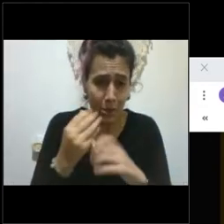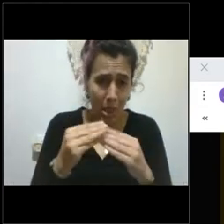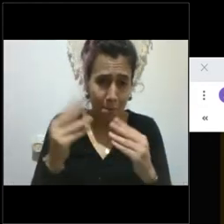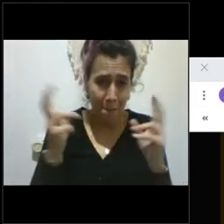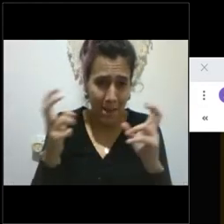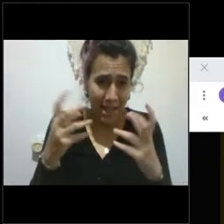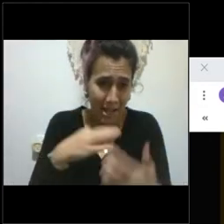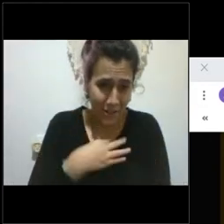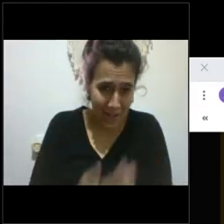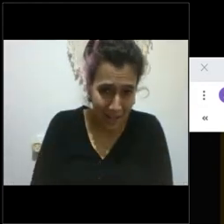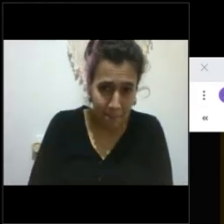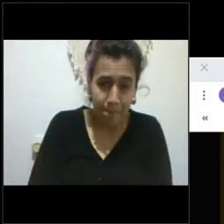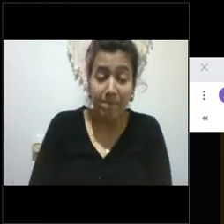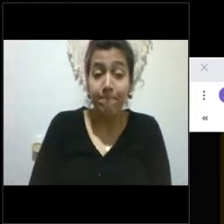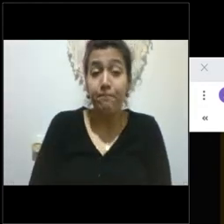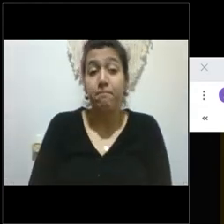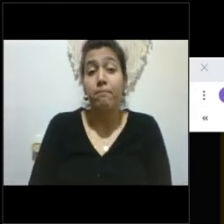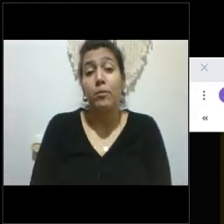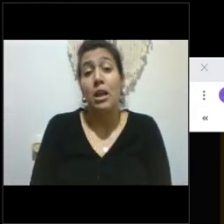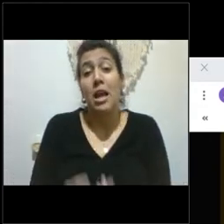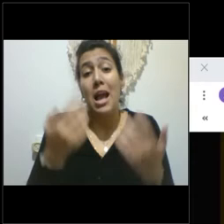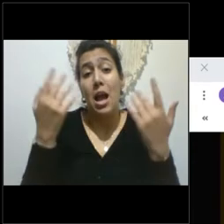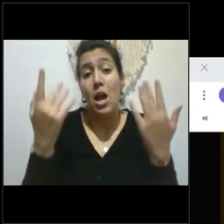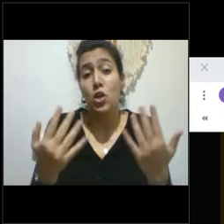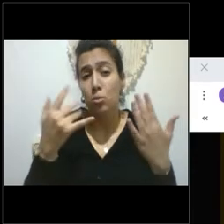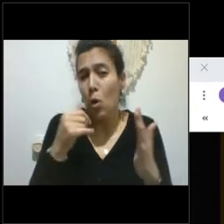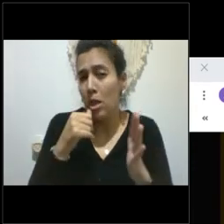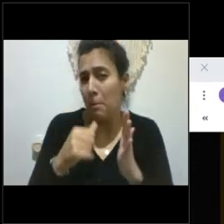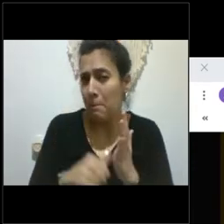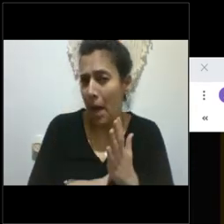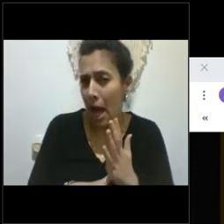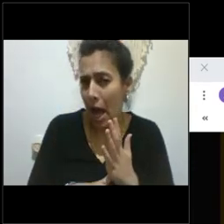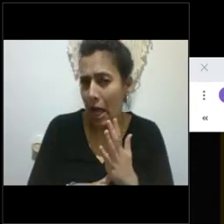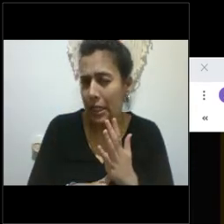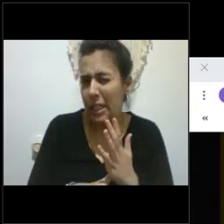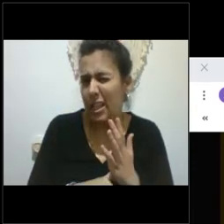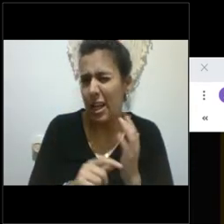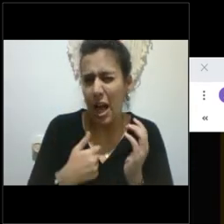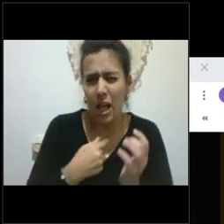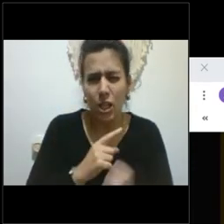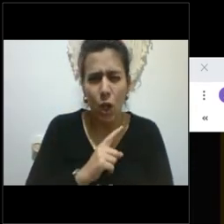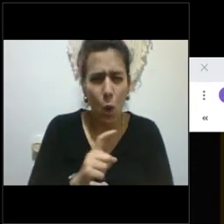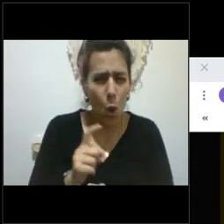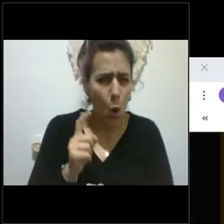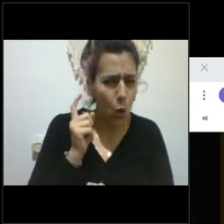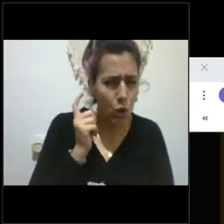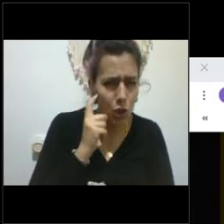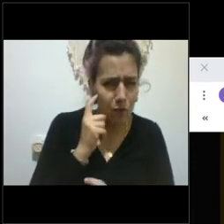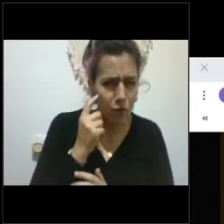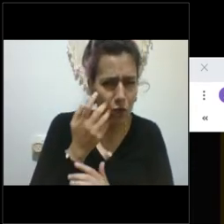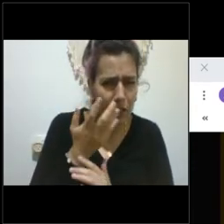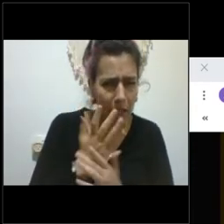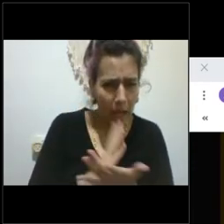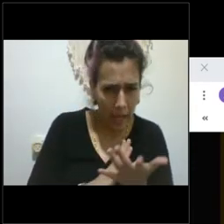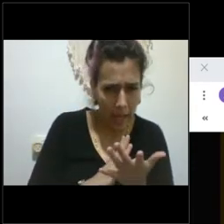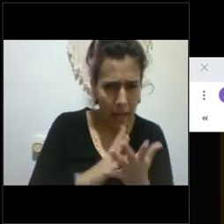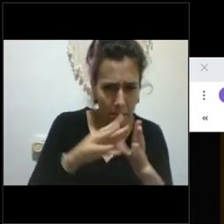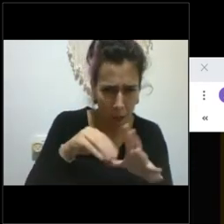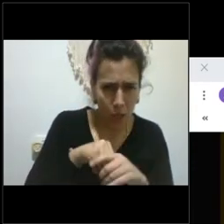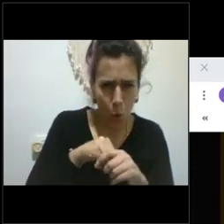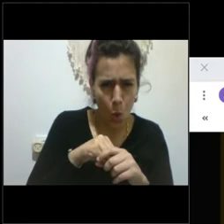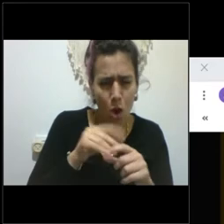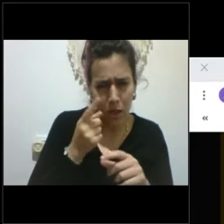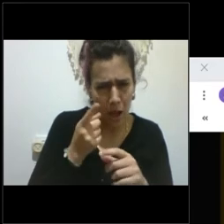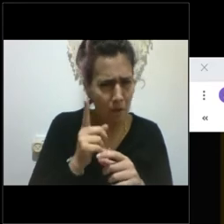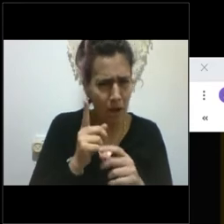וחשבון בנק, האמת שלא חושב שזה חלק מהזה, אבל זה משהו שאפשר לדבר עליו בלי בעיה